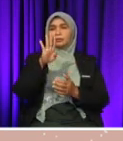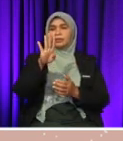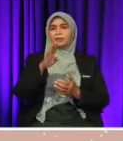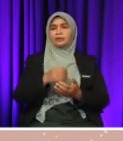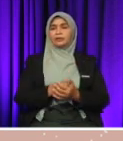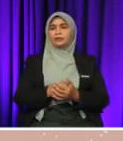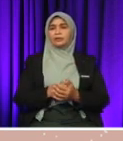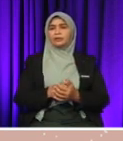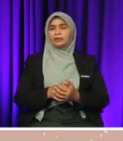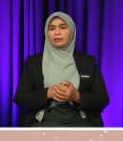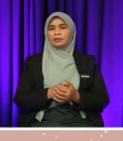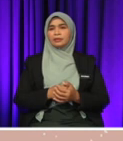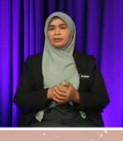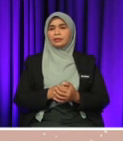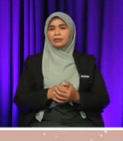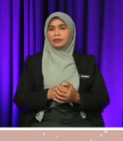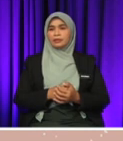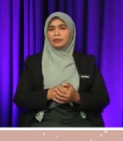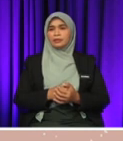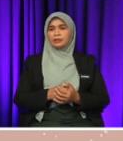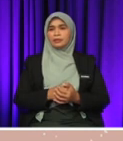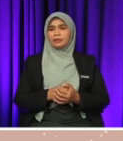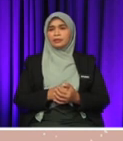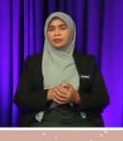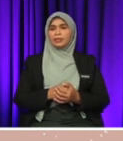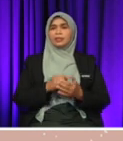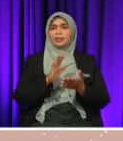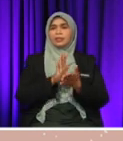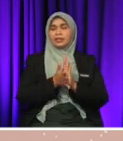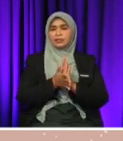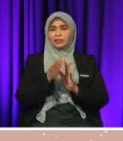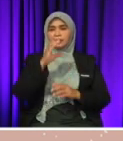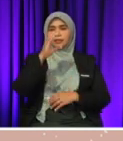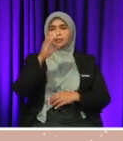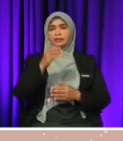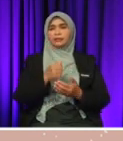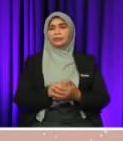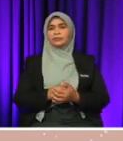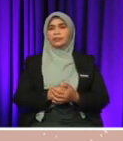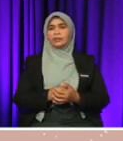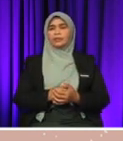dadari dijadiin di jadi si ini dijadikan